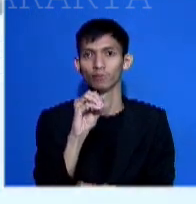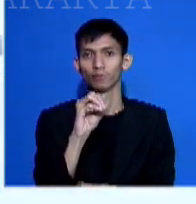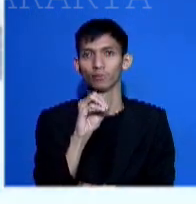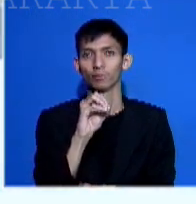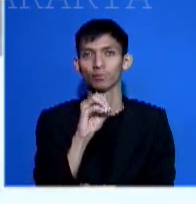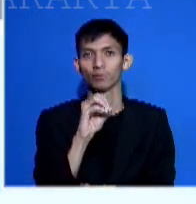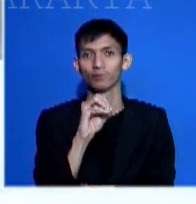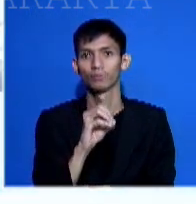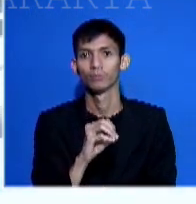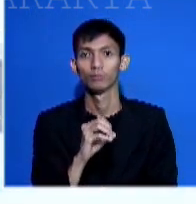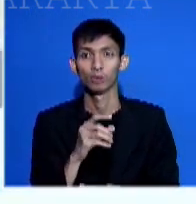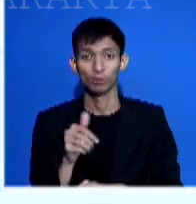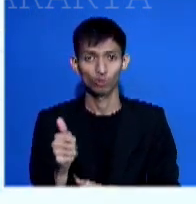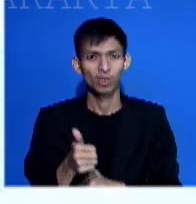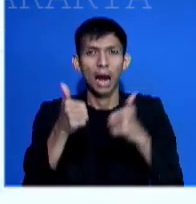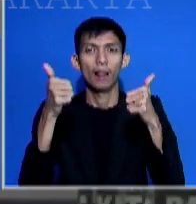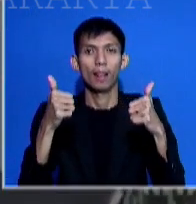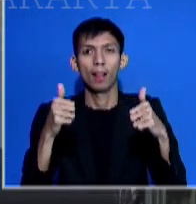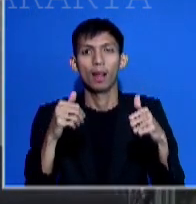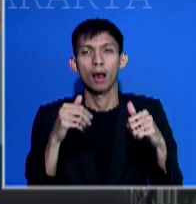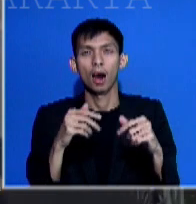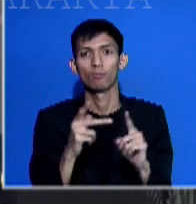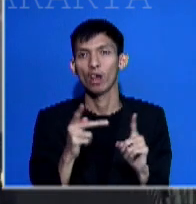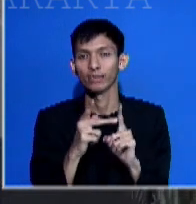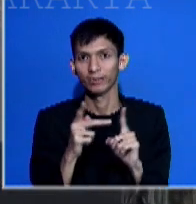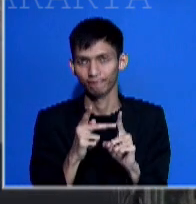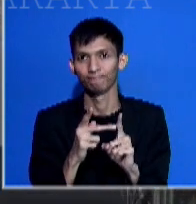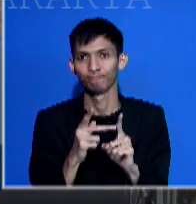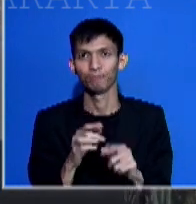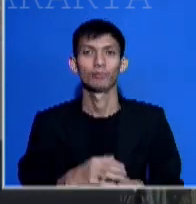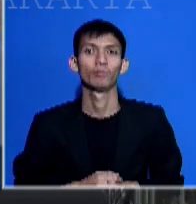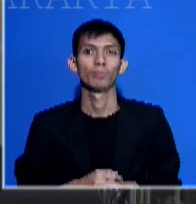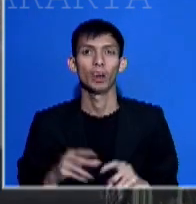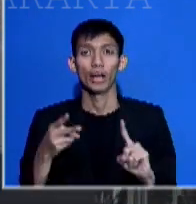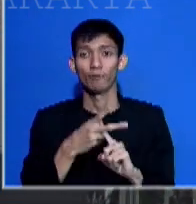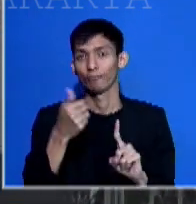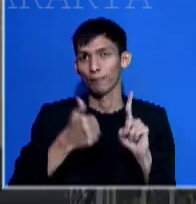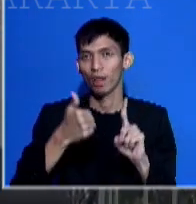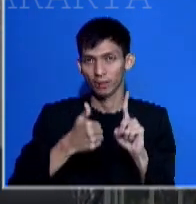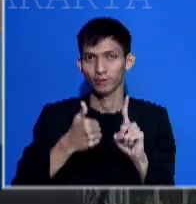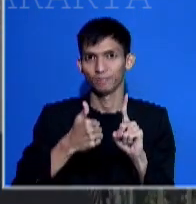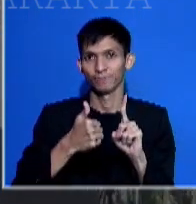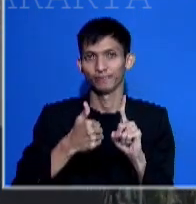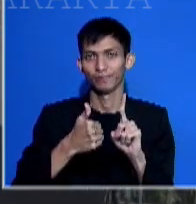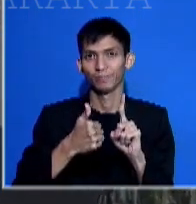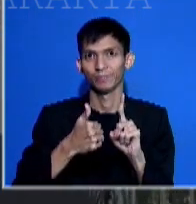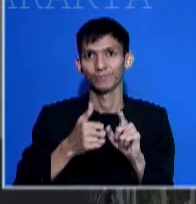Hercules, T-50 E Golden Eagle, dan F-16 Fighting Falcon.